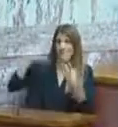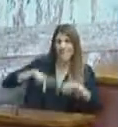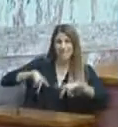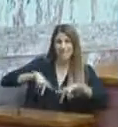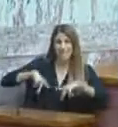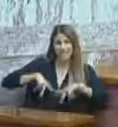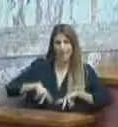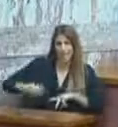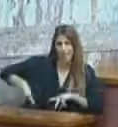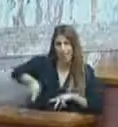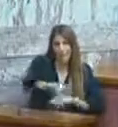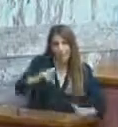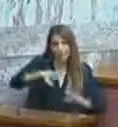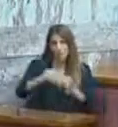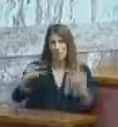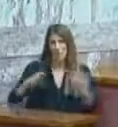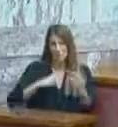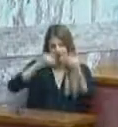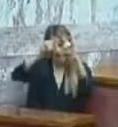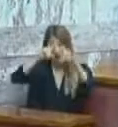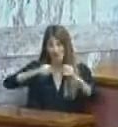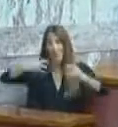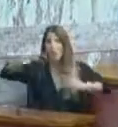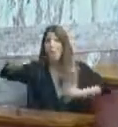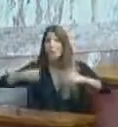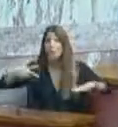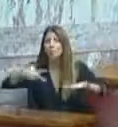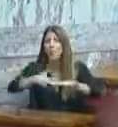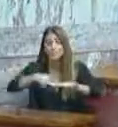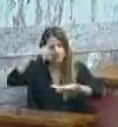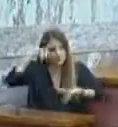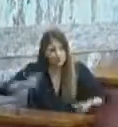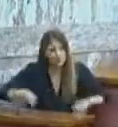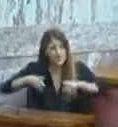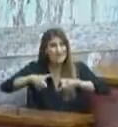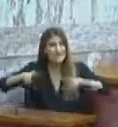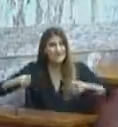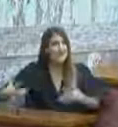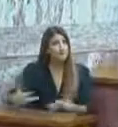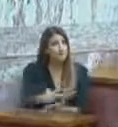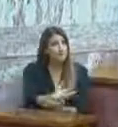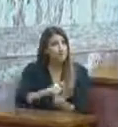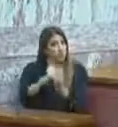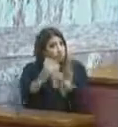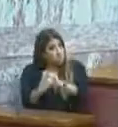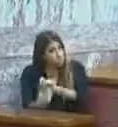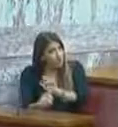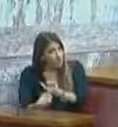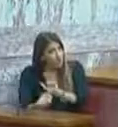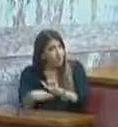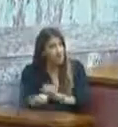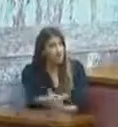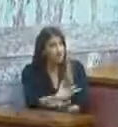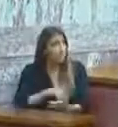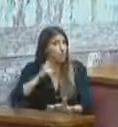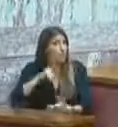οποίους έχουμε έρευνα λογαριασμών, αν υπάρχει κανένα έβριμα, το οποίο ίσως θα άλλαζε και όλο το περιβάλλον, όλη την